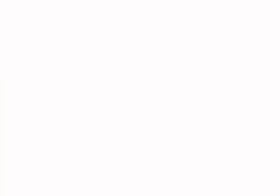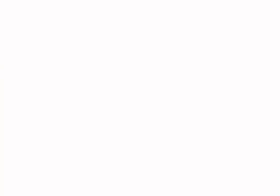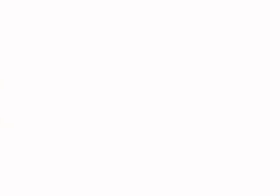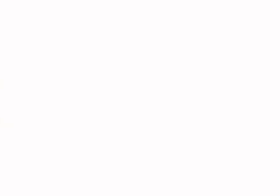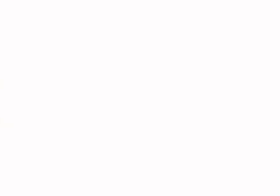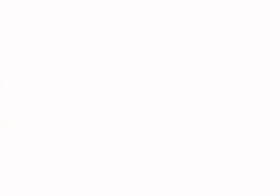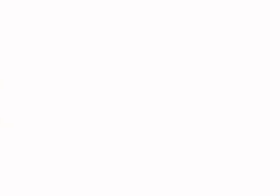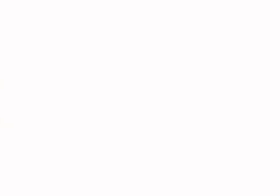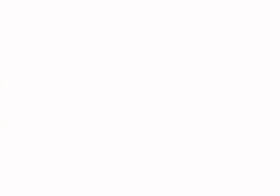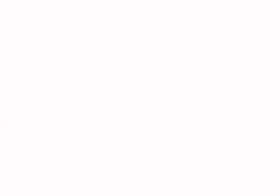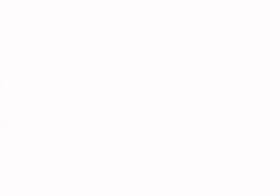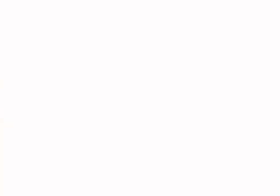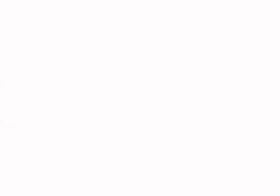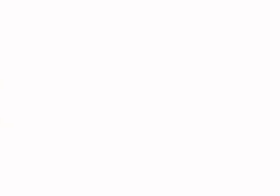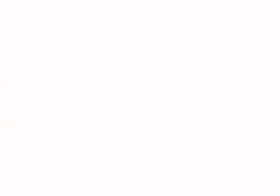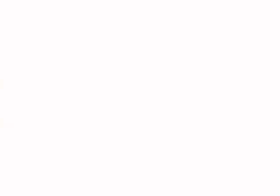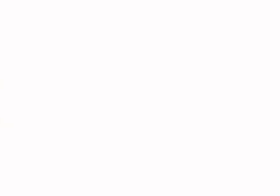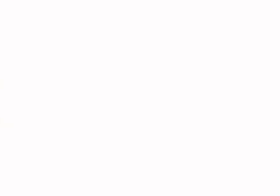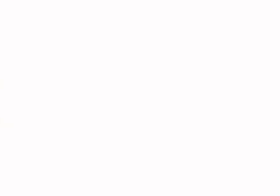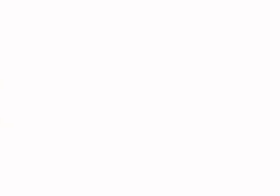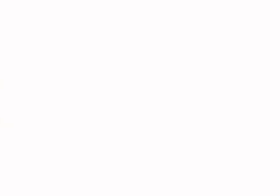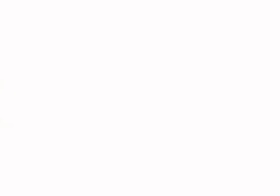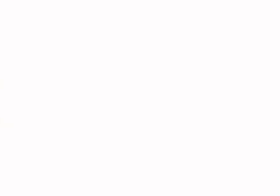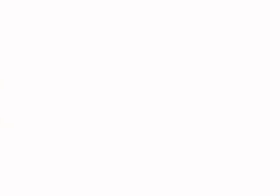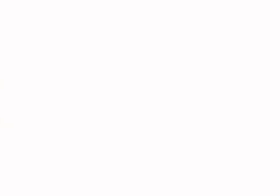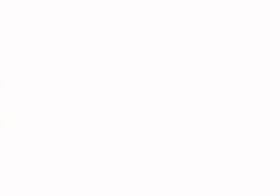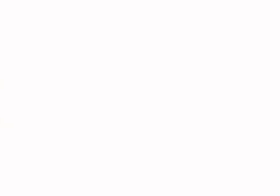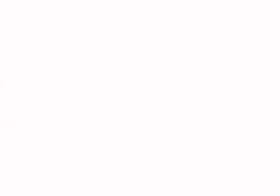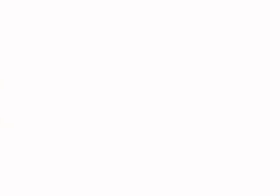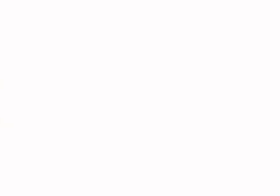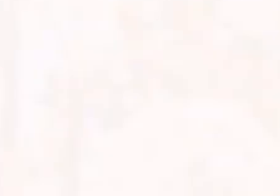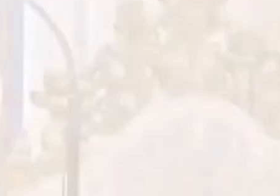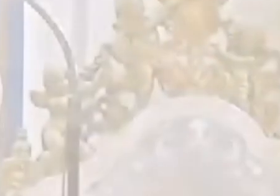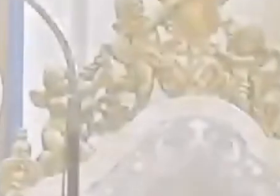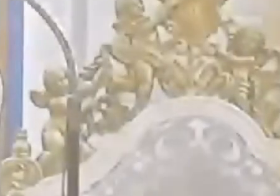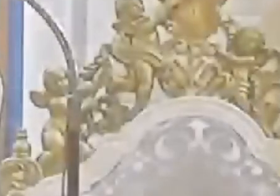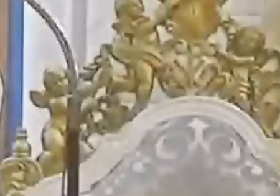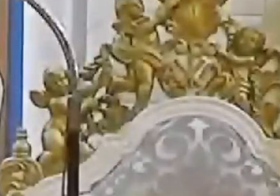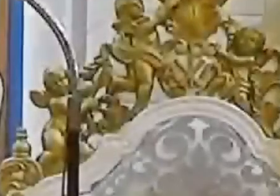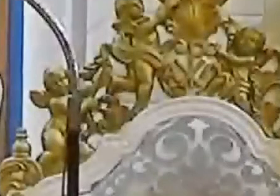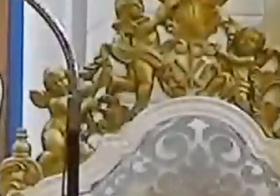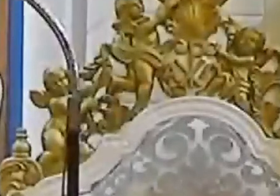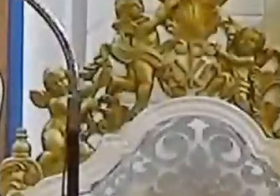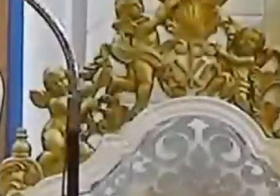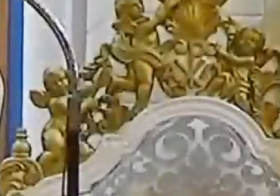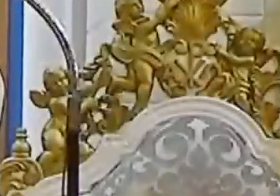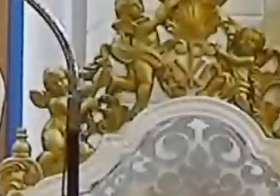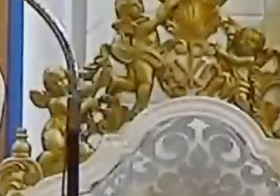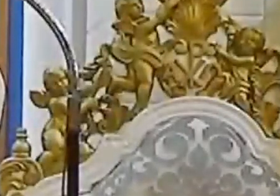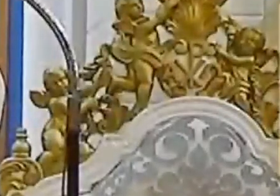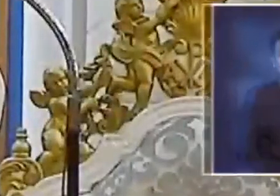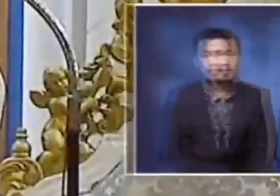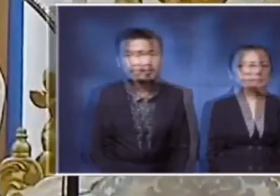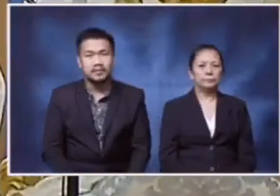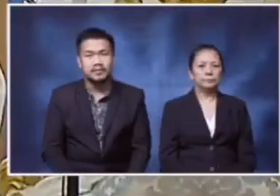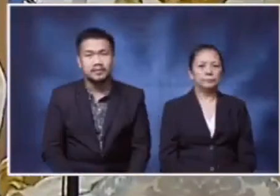mo kami. San Lorenzo Ruiz, ipanalangin mo kami. San Pedro Calungsod, ipanalangin mo kami.